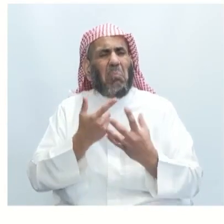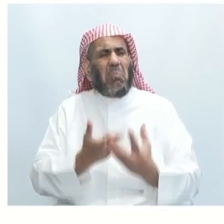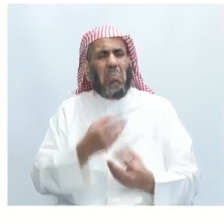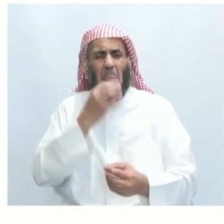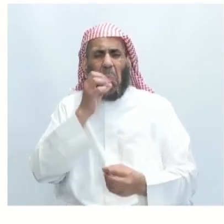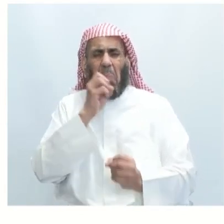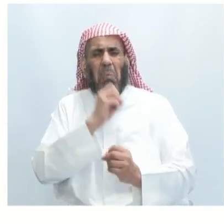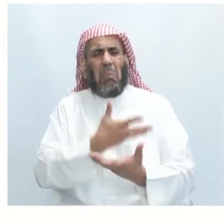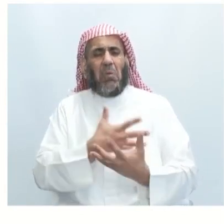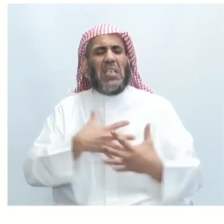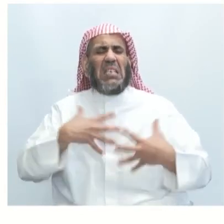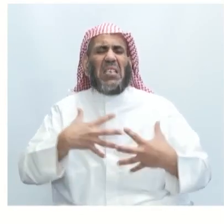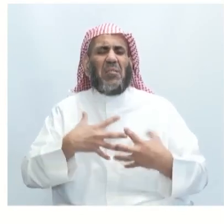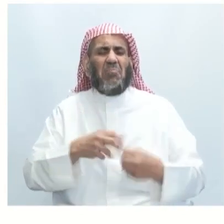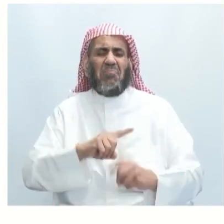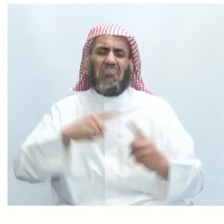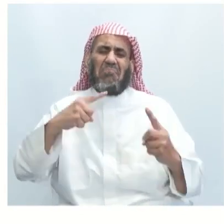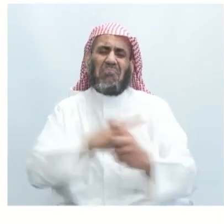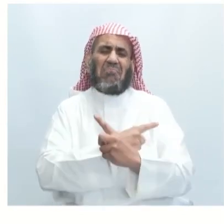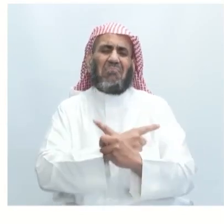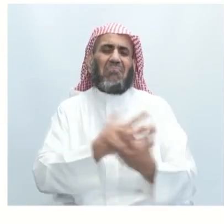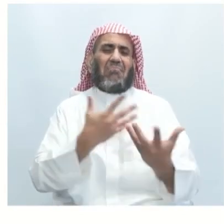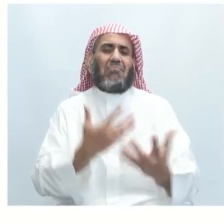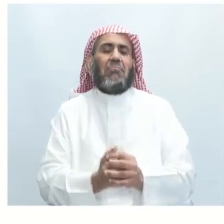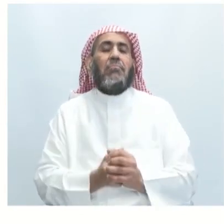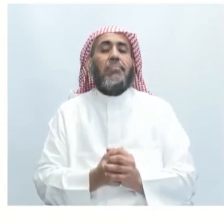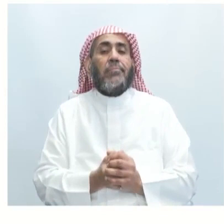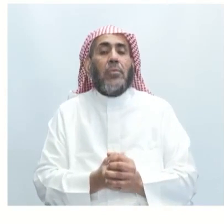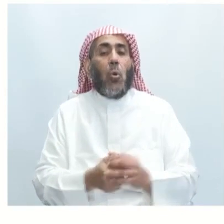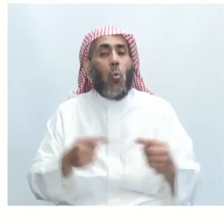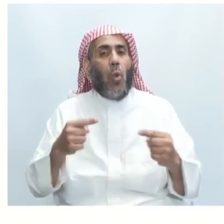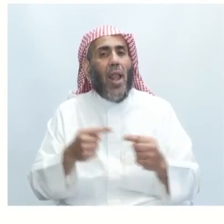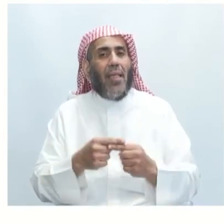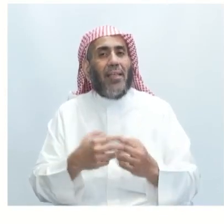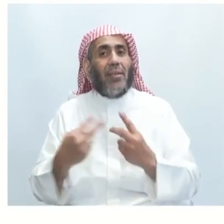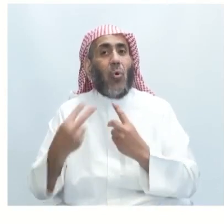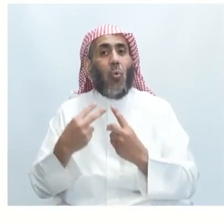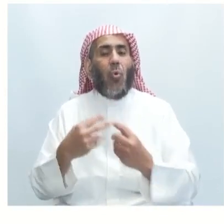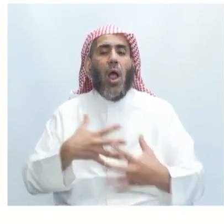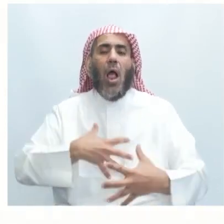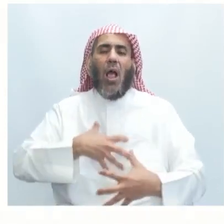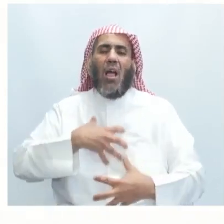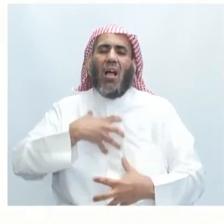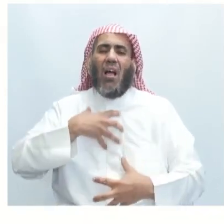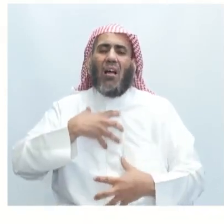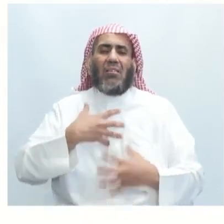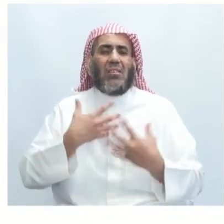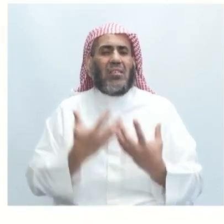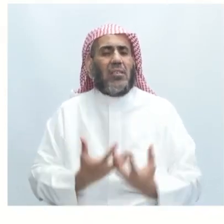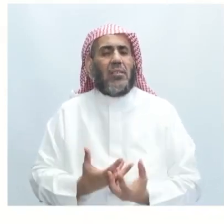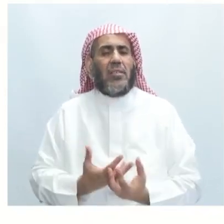غير جيد فان الاحساس يكون عكس ذلك والذي يتعرض والحاله الوجدانيه التي يكون